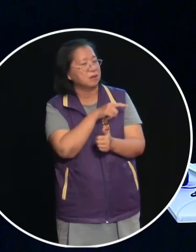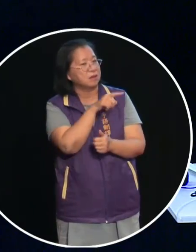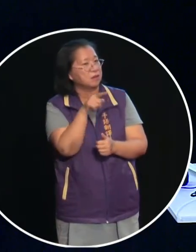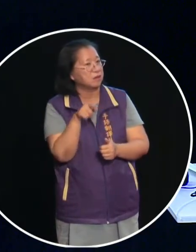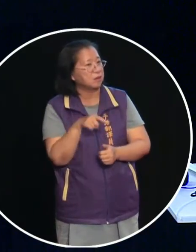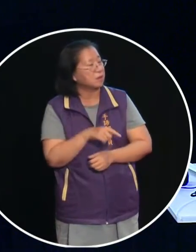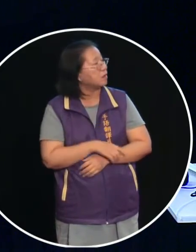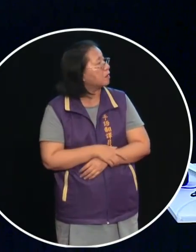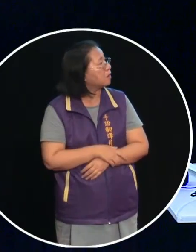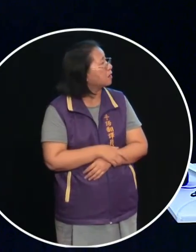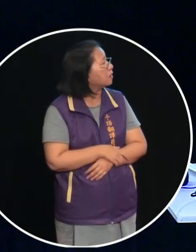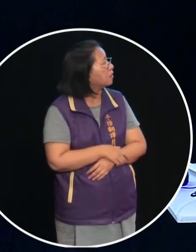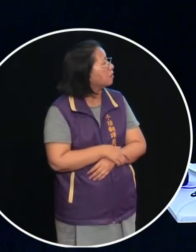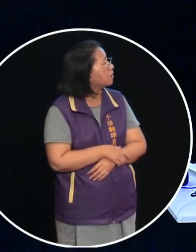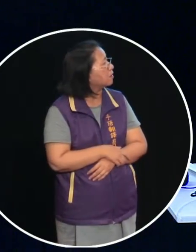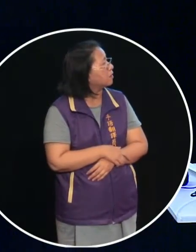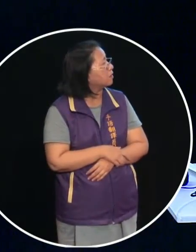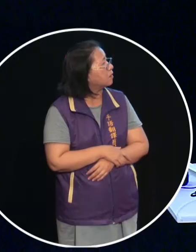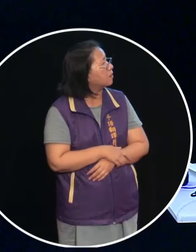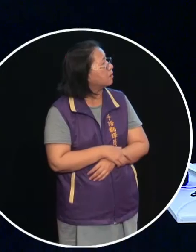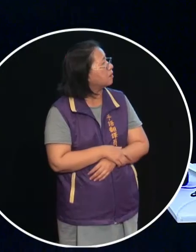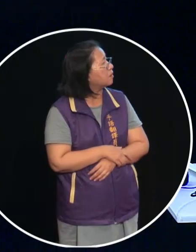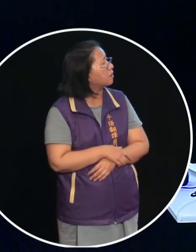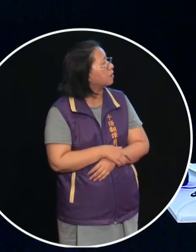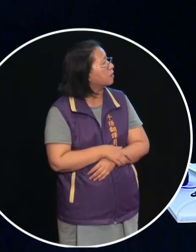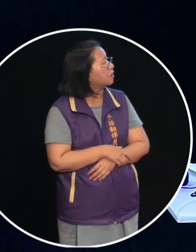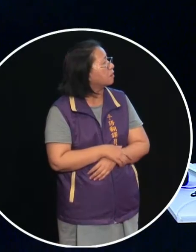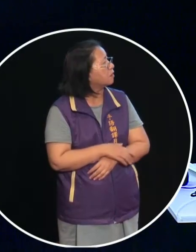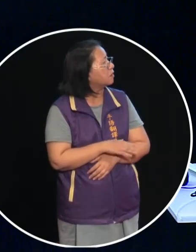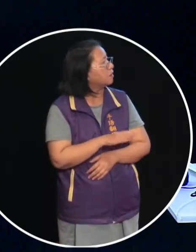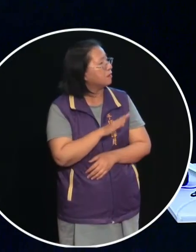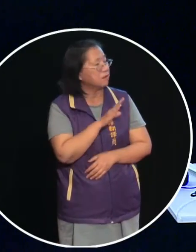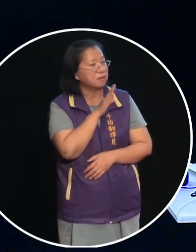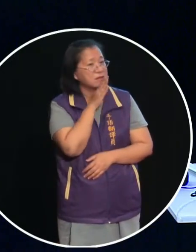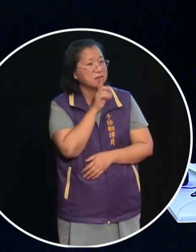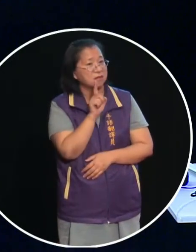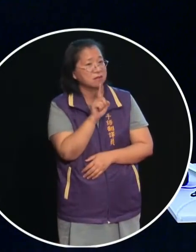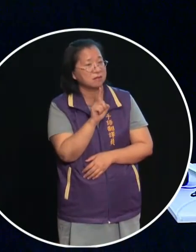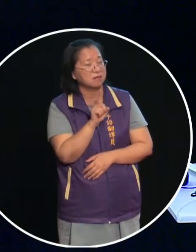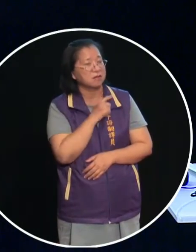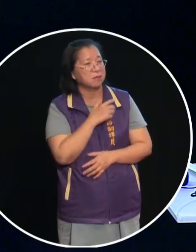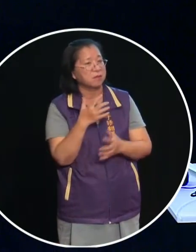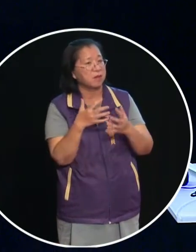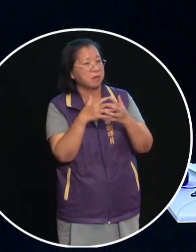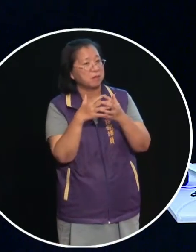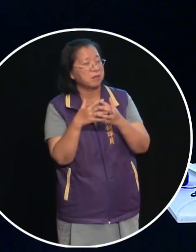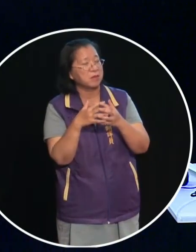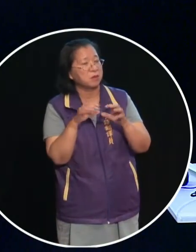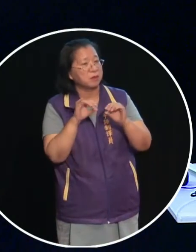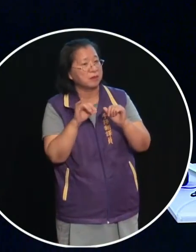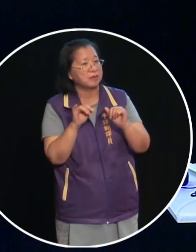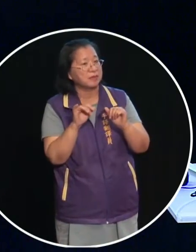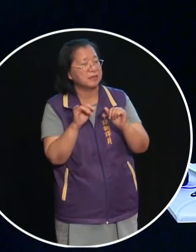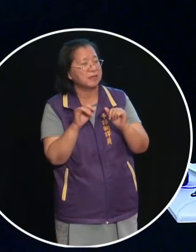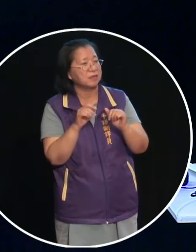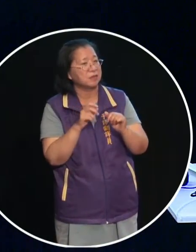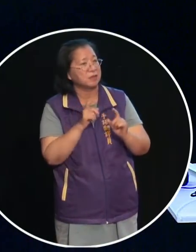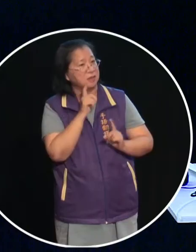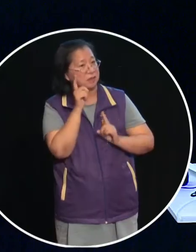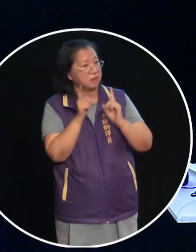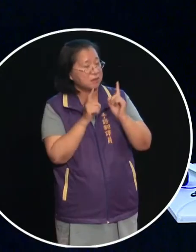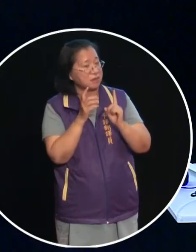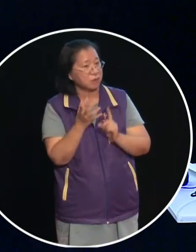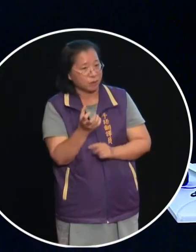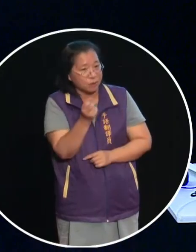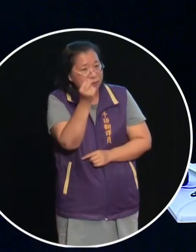本，而不是台湾。但是这个没有促成，因为美国的议员有自由旅游的权